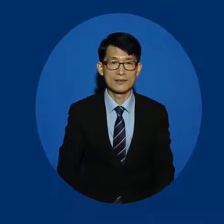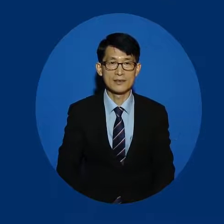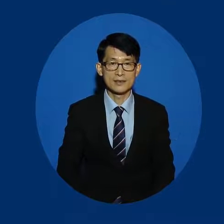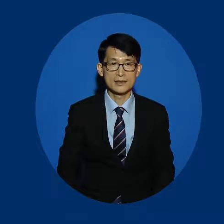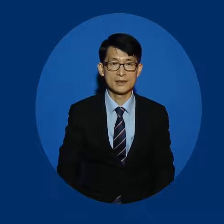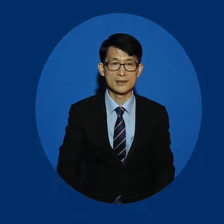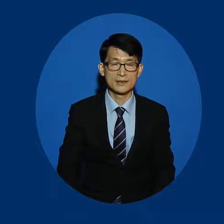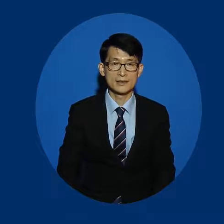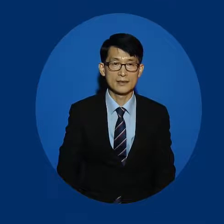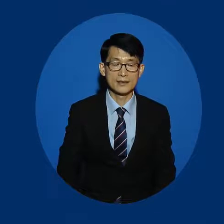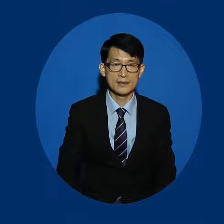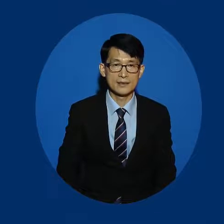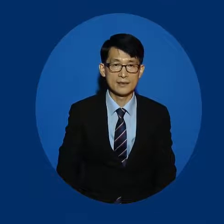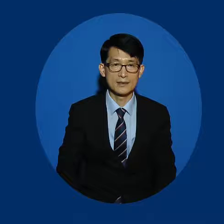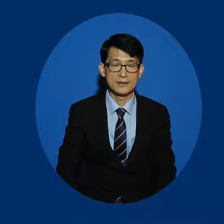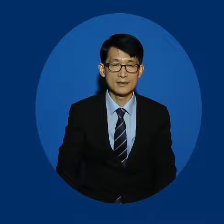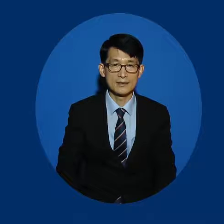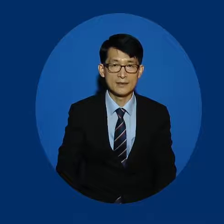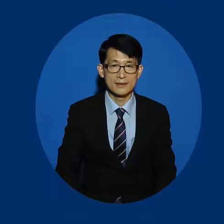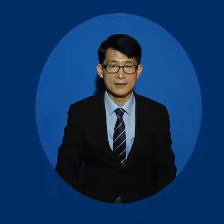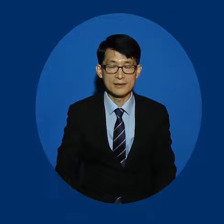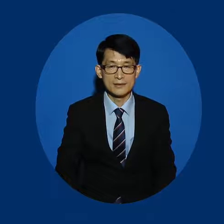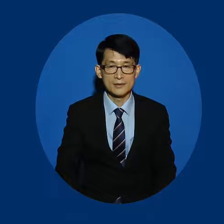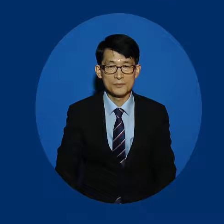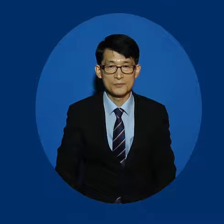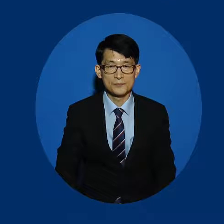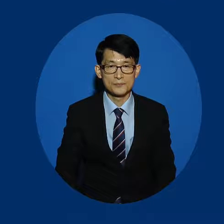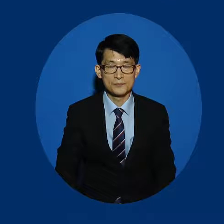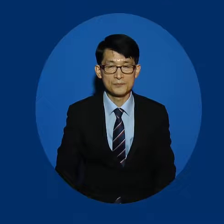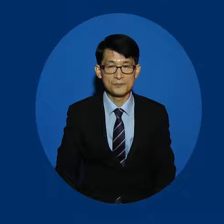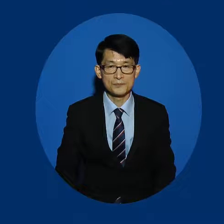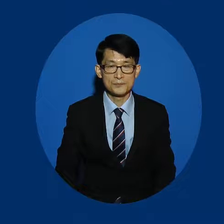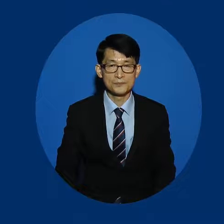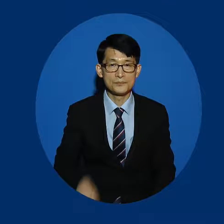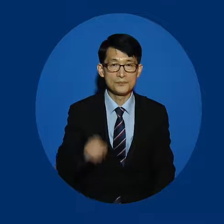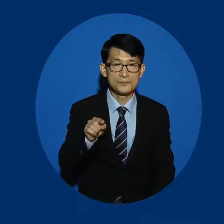하는데 주문하는 창구를 찾다가 없어서 보면 키오스크예요. 그러니까 무인